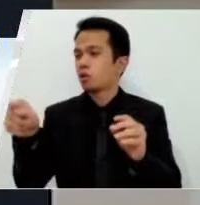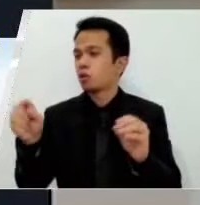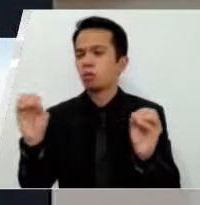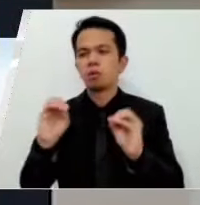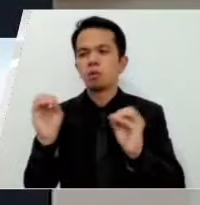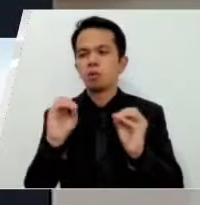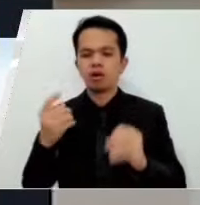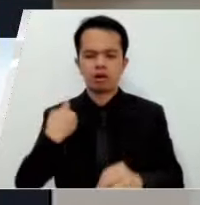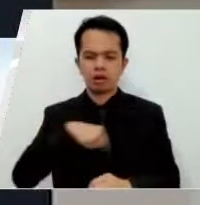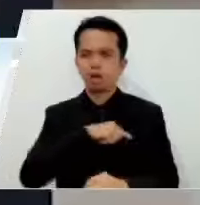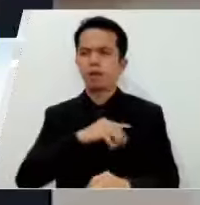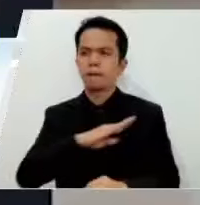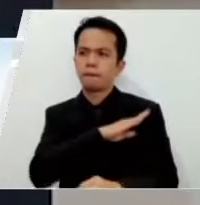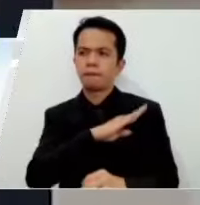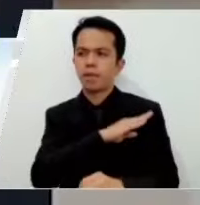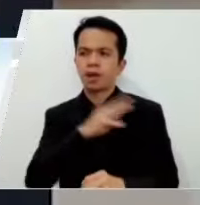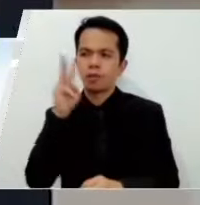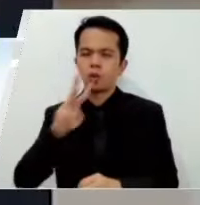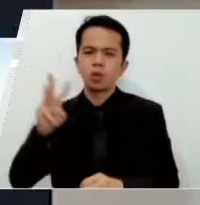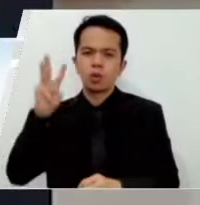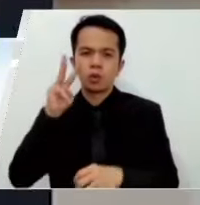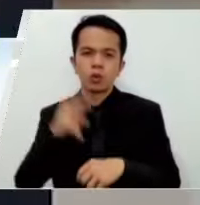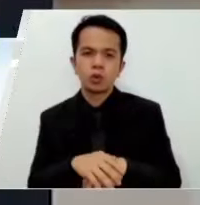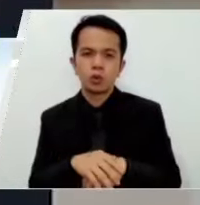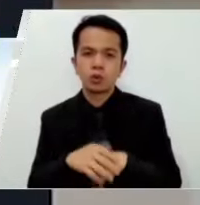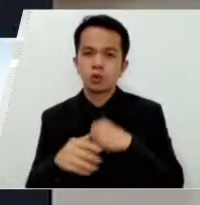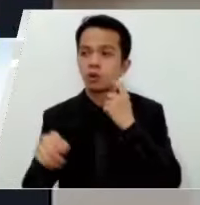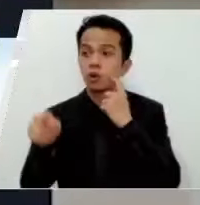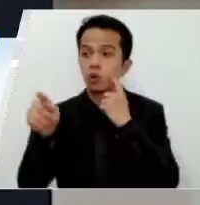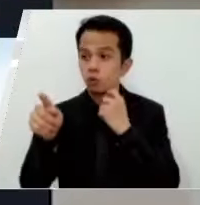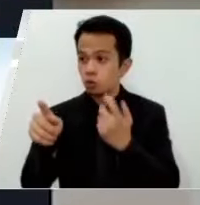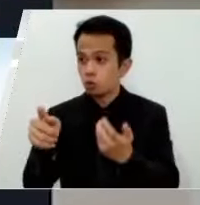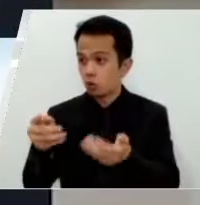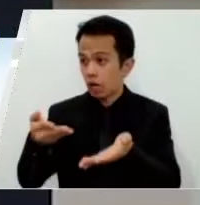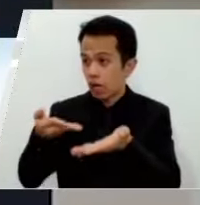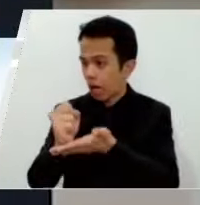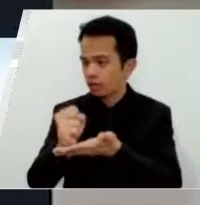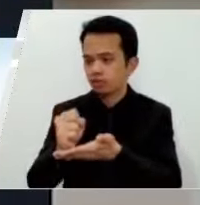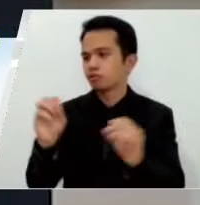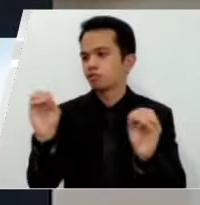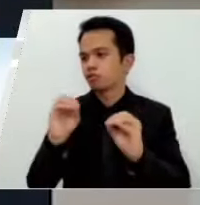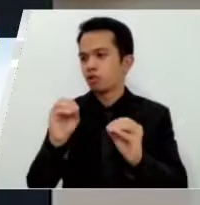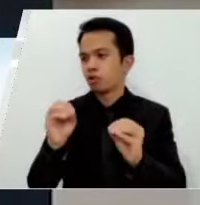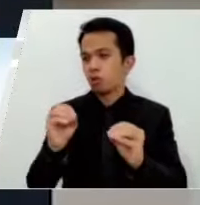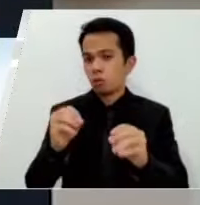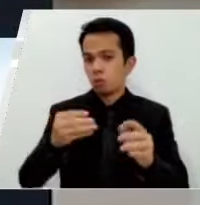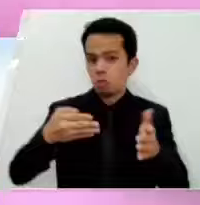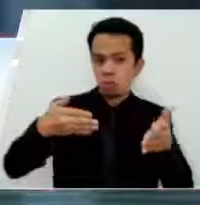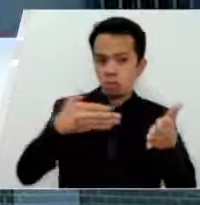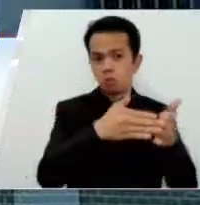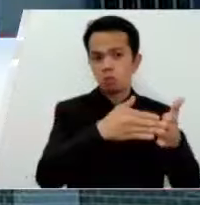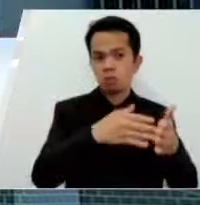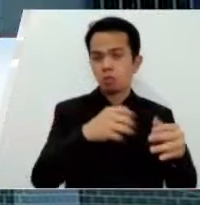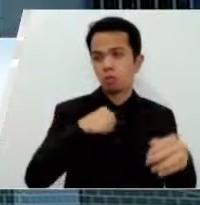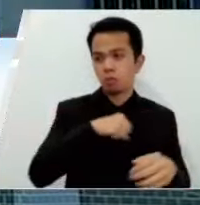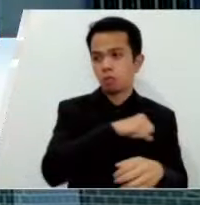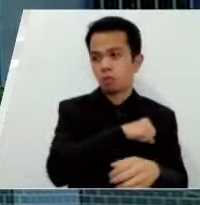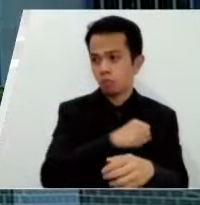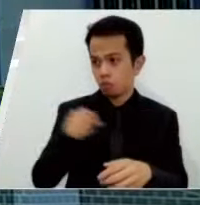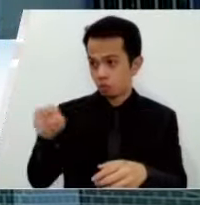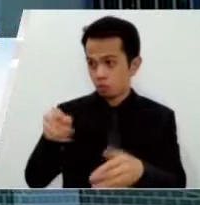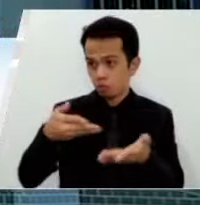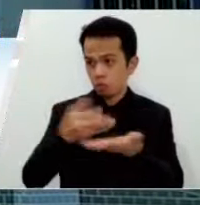na witnesses. At wala kang karapatan. Siraan ang Senado at ang mandato nito. Ang